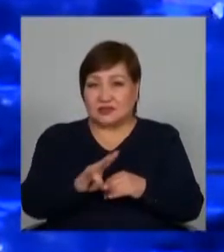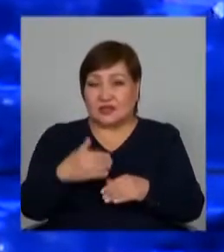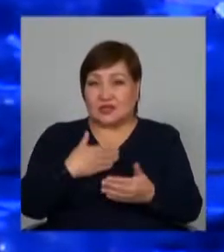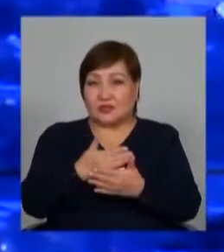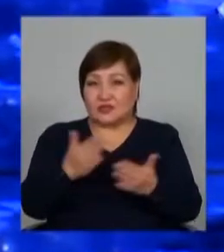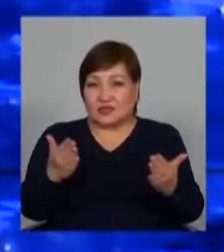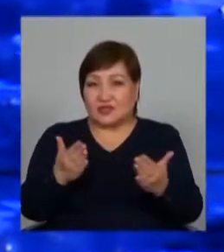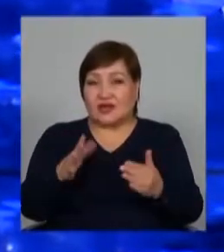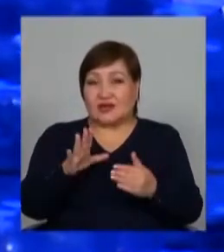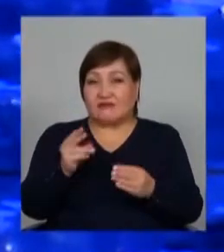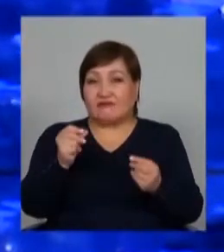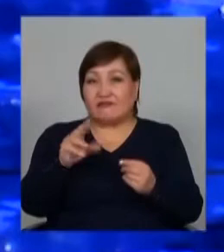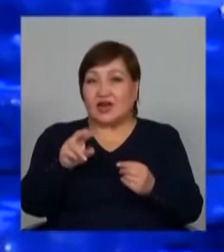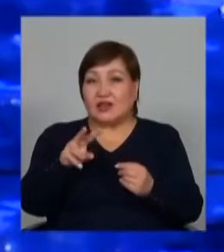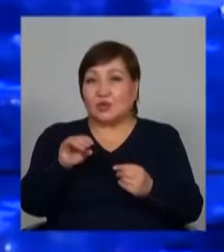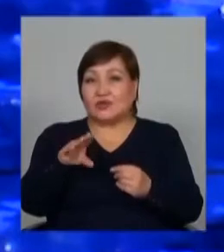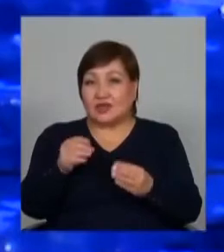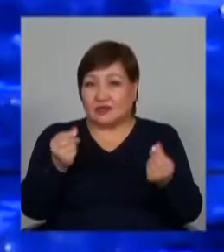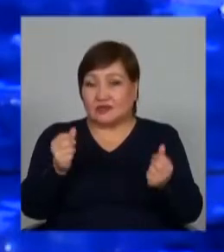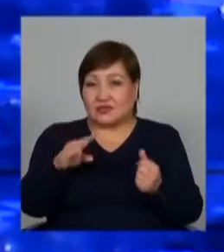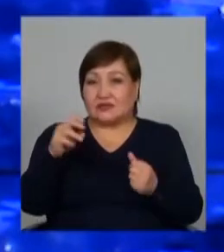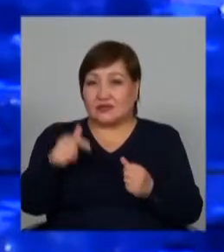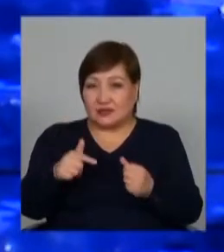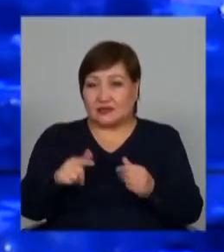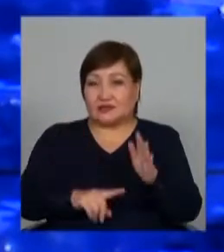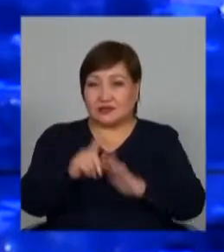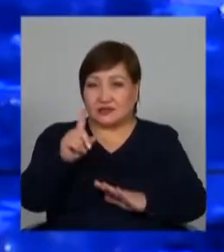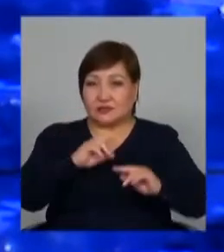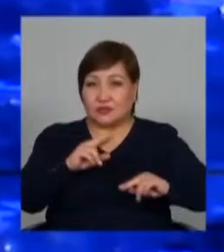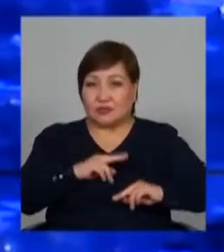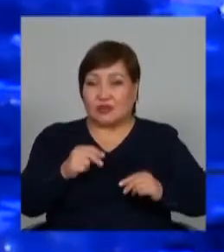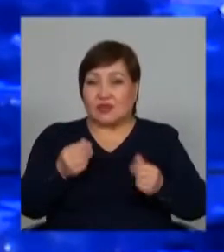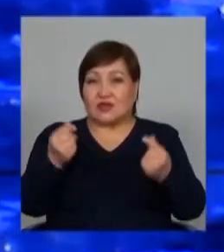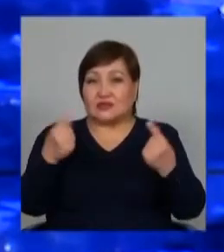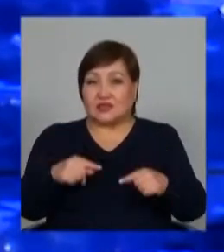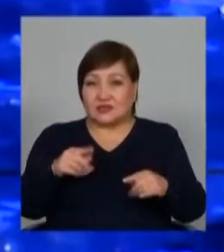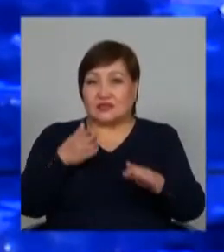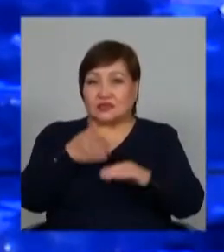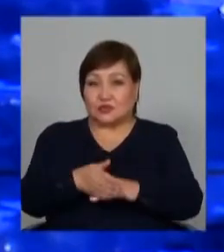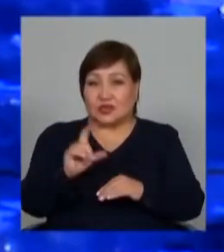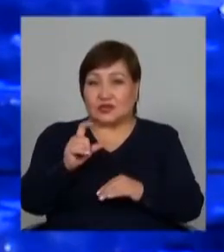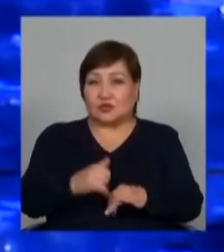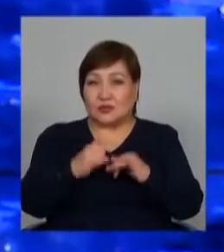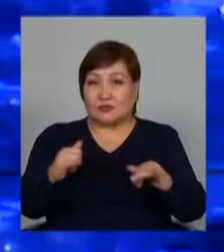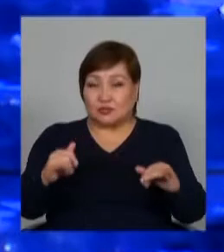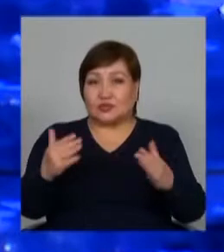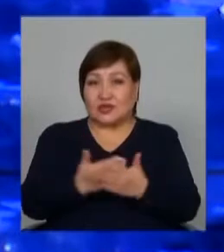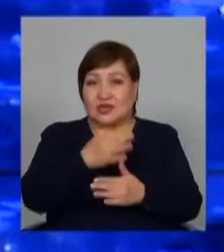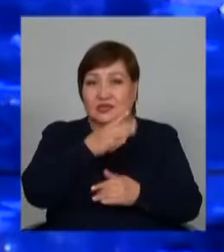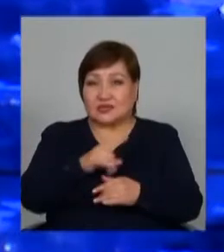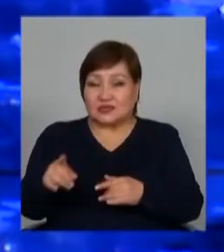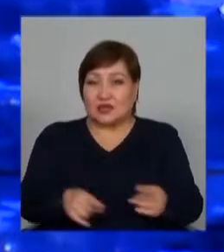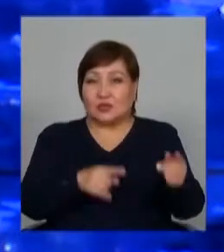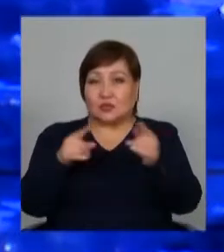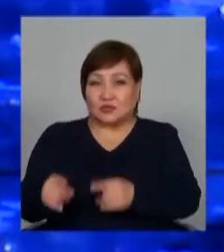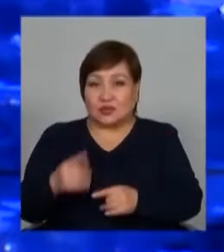теңге айналымға енді. Дәл осы қадам елде қалыптасқан дағдарыстан шығудың және экономика дамуының жаңа кезеңіне өтудің бірден бір